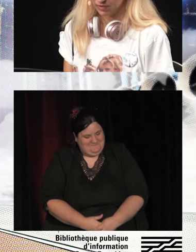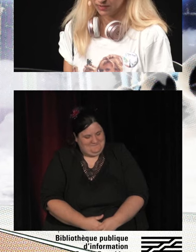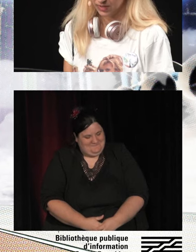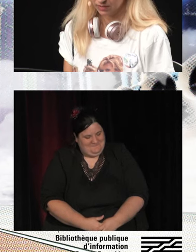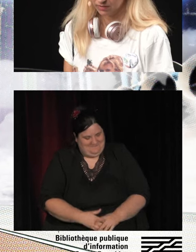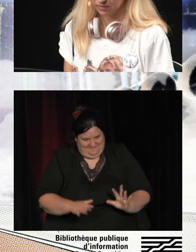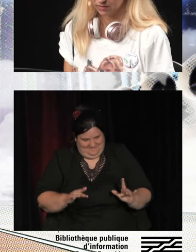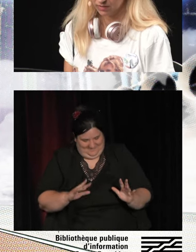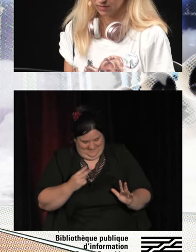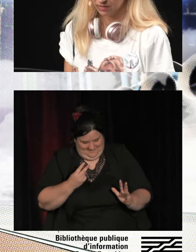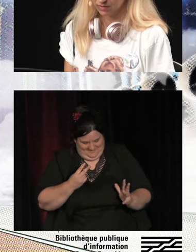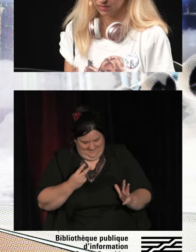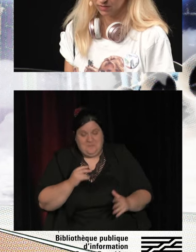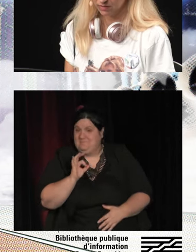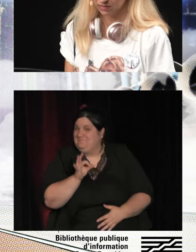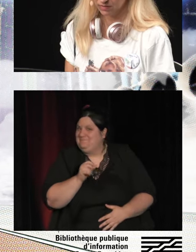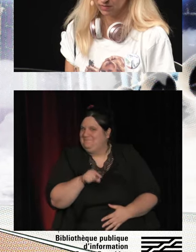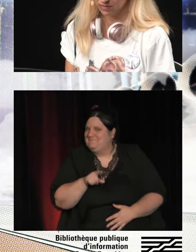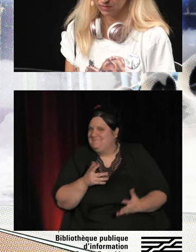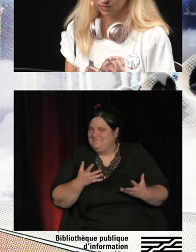C'est ça qu'on voulait faire.